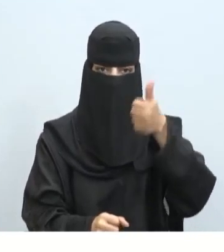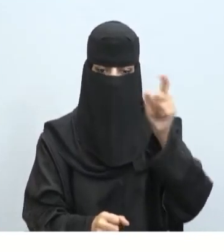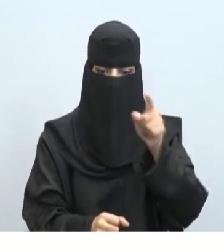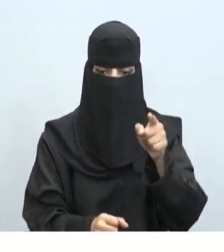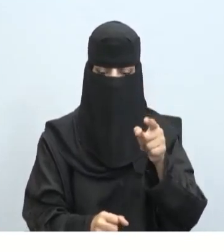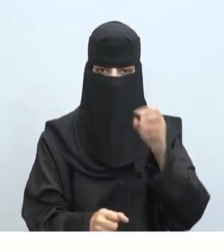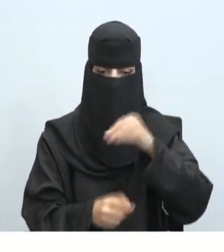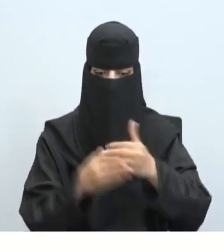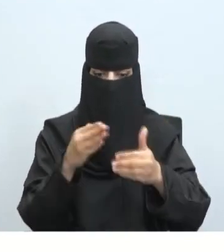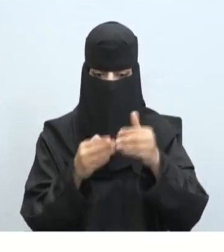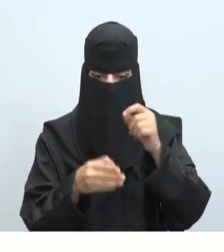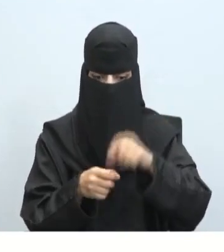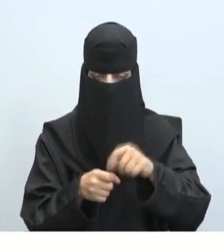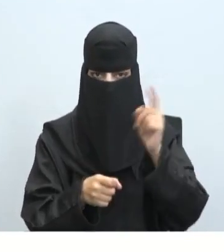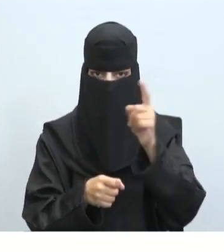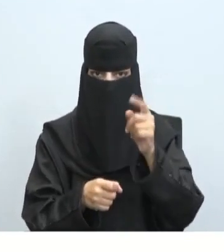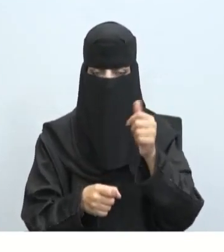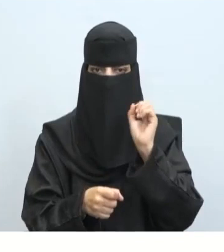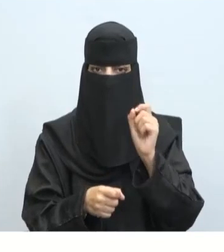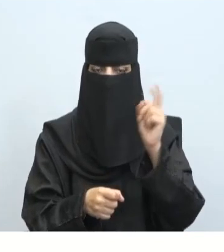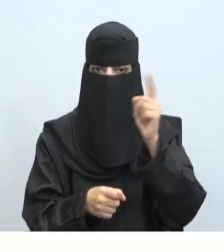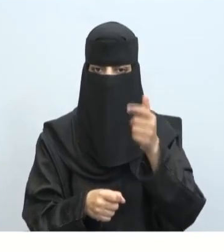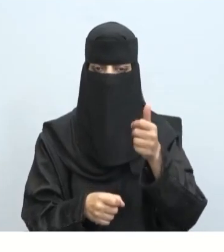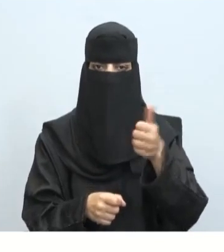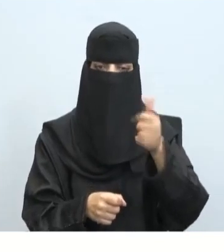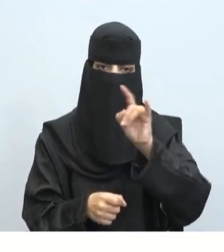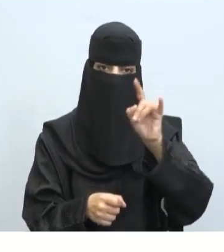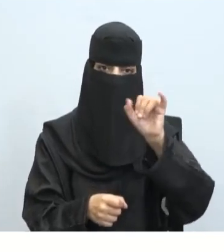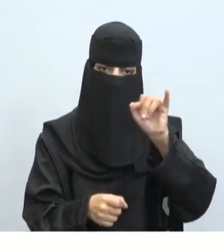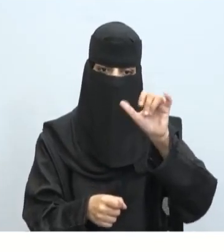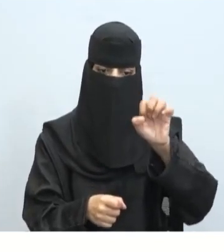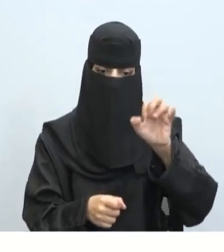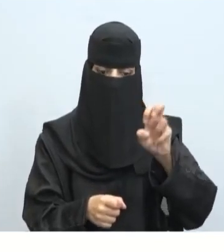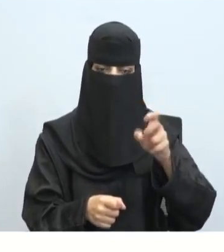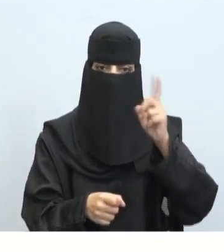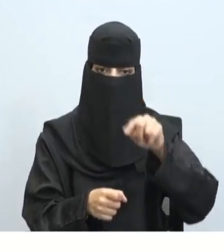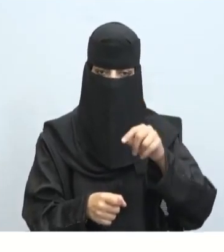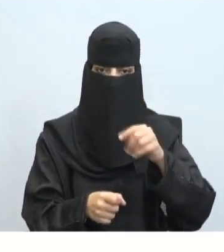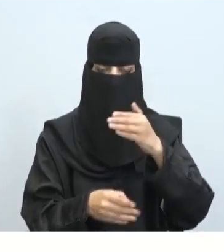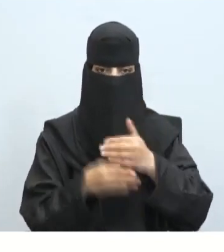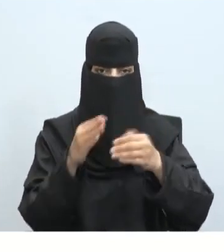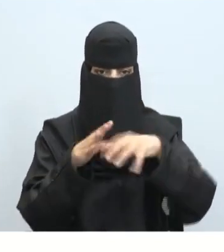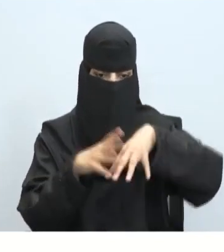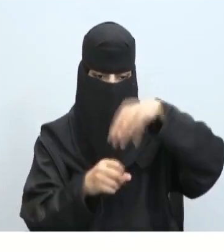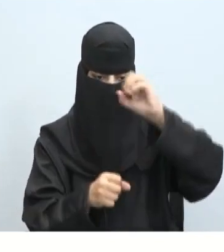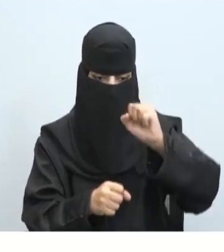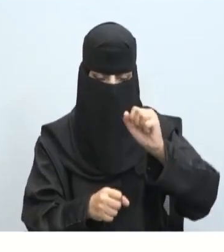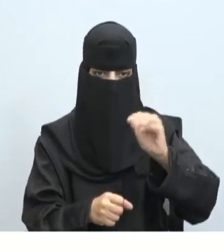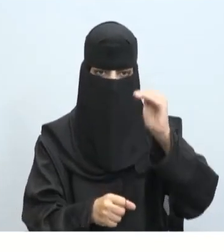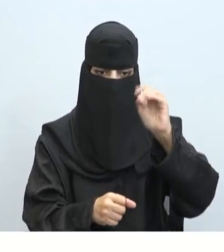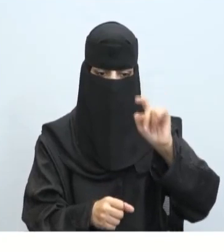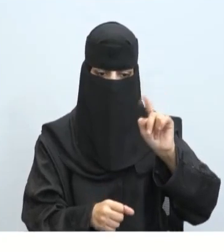الدوله الامويه وقصر الحمراء في الاندلس الذي بني في عصر مملكه